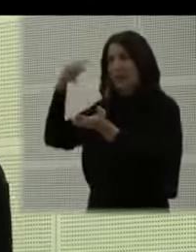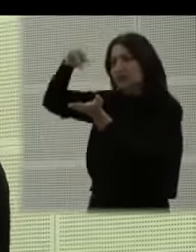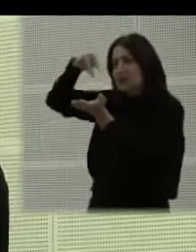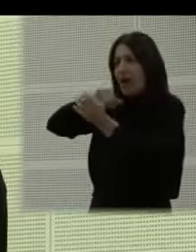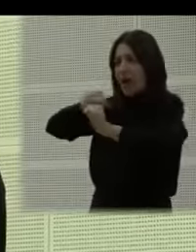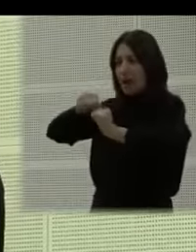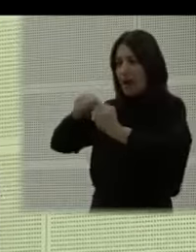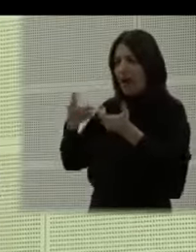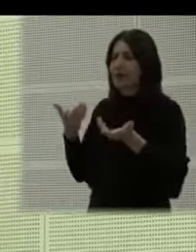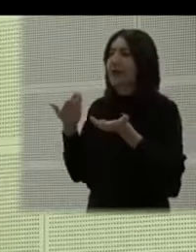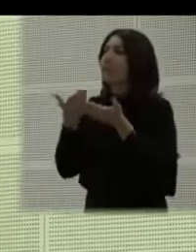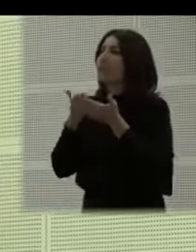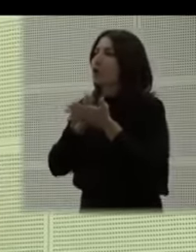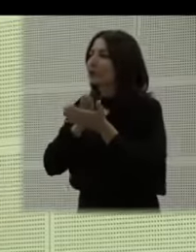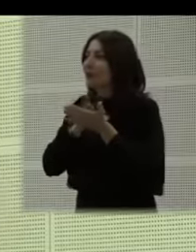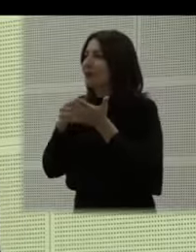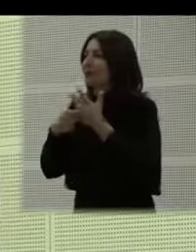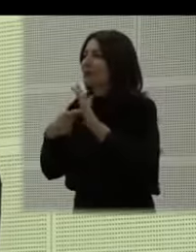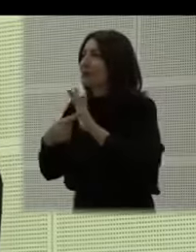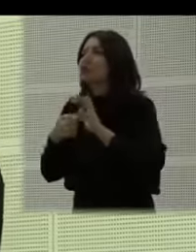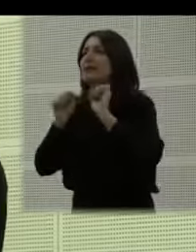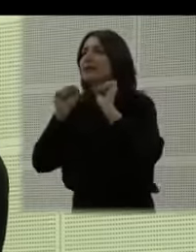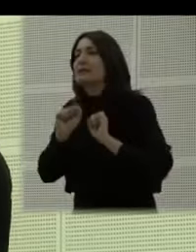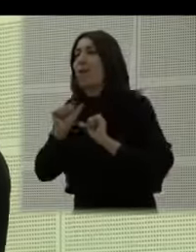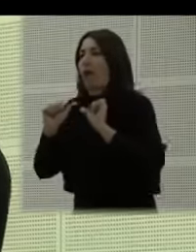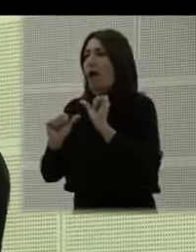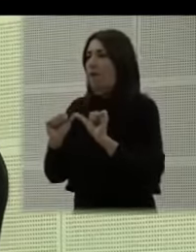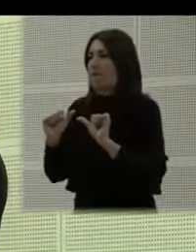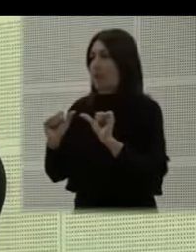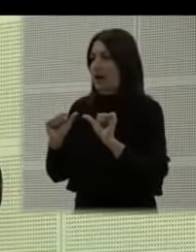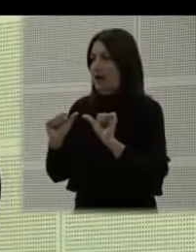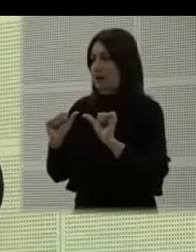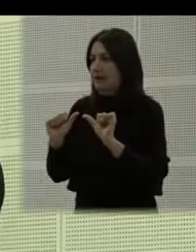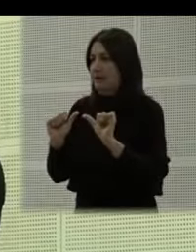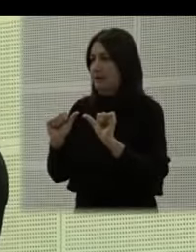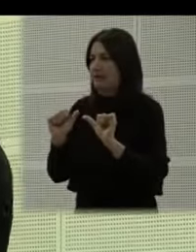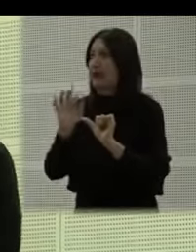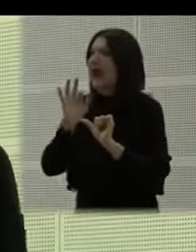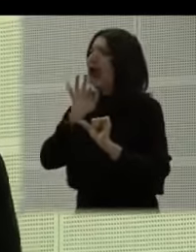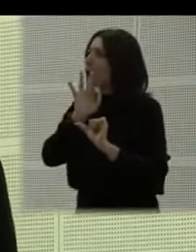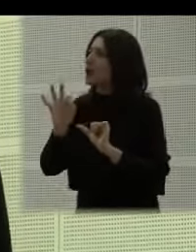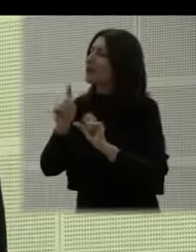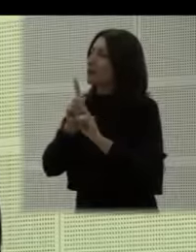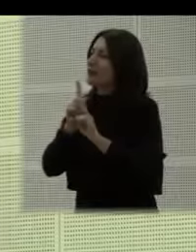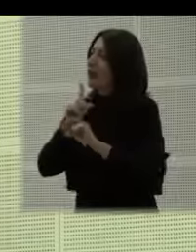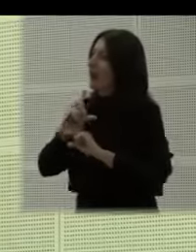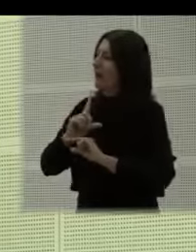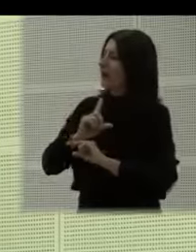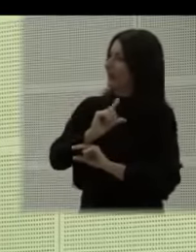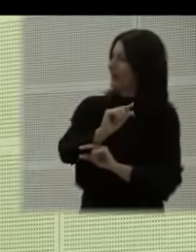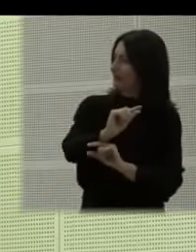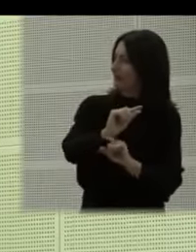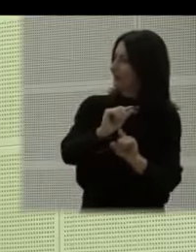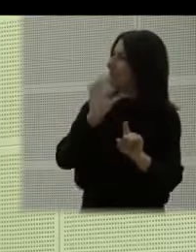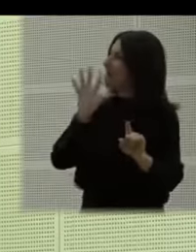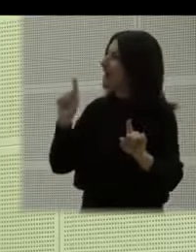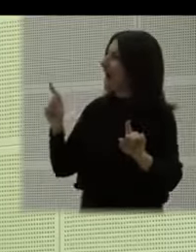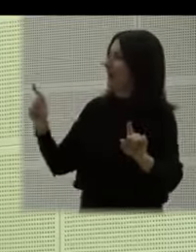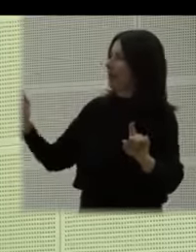importante nella famiglia. Si può cambiare, dobbiamo, a volte ci si deve allontanare per avere questo, perché a